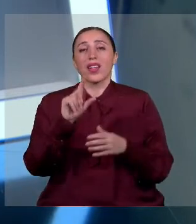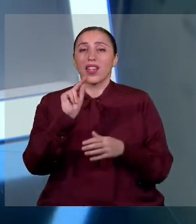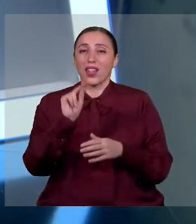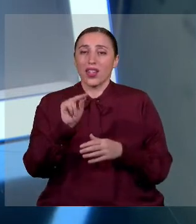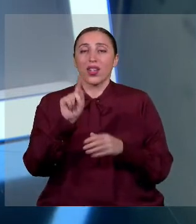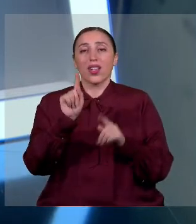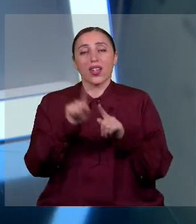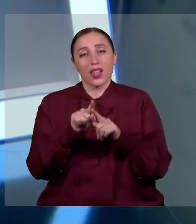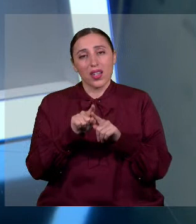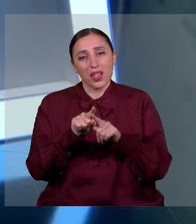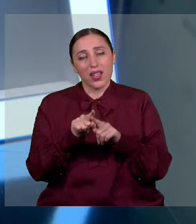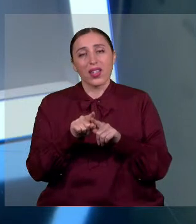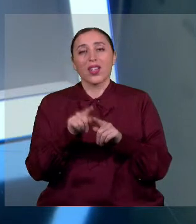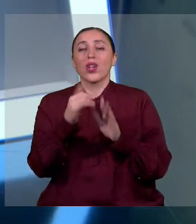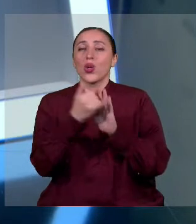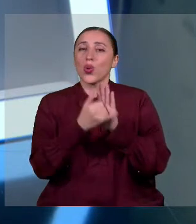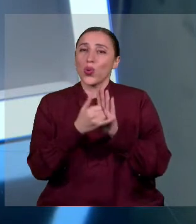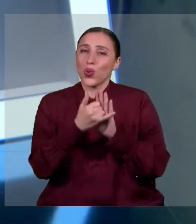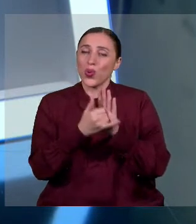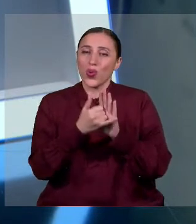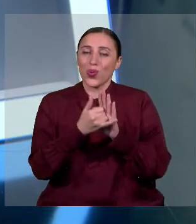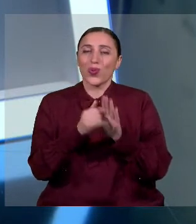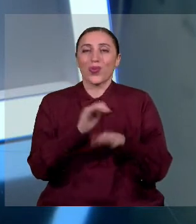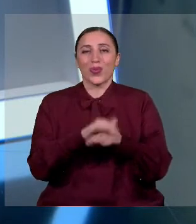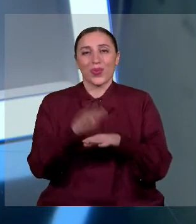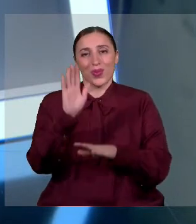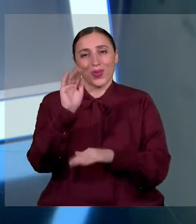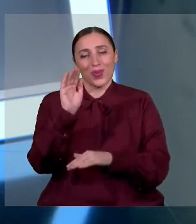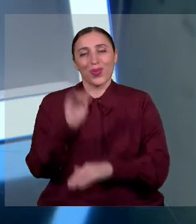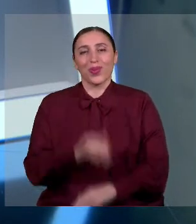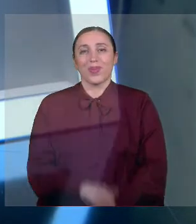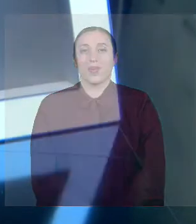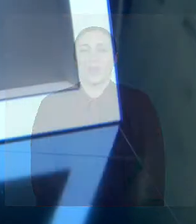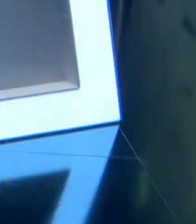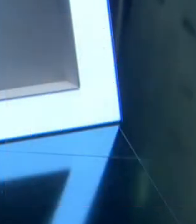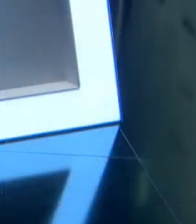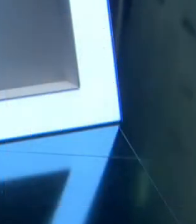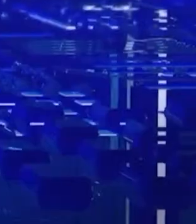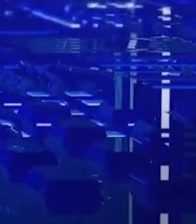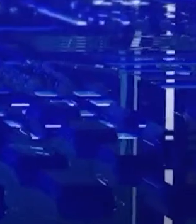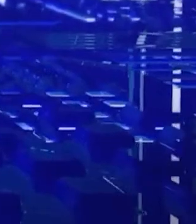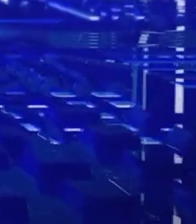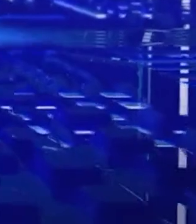ինչպես նաև բաժանորդագրվելով սոցցանցերի, YouTube-ի, մեր էջերին, ցտեսություն։